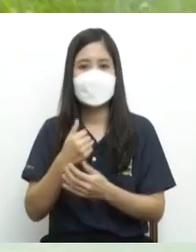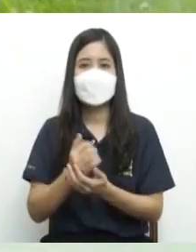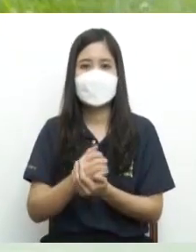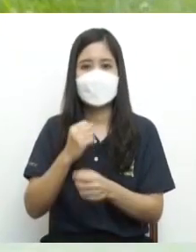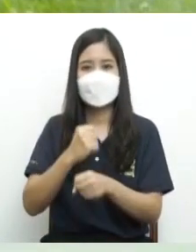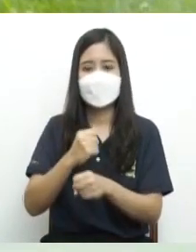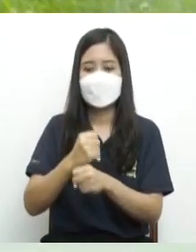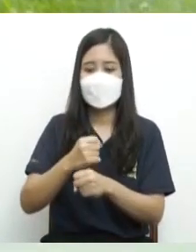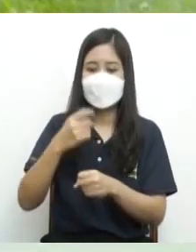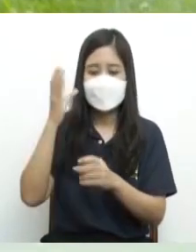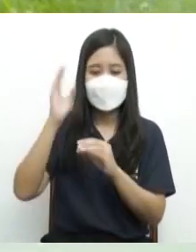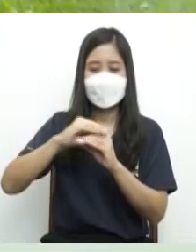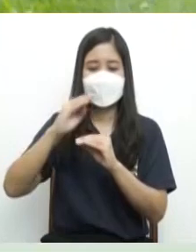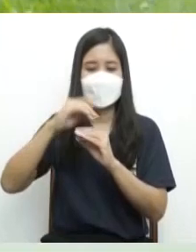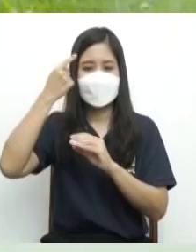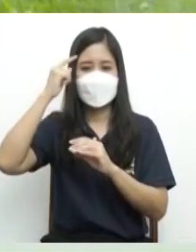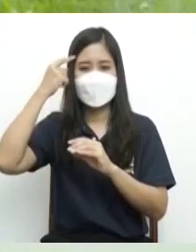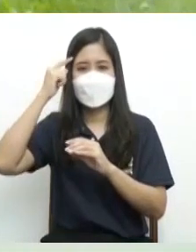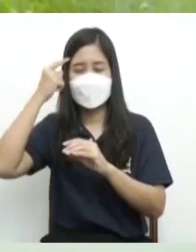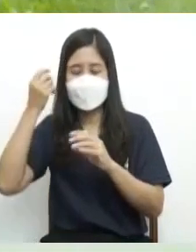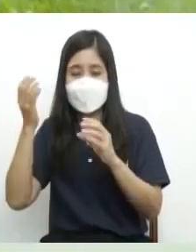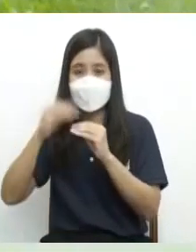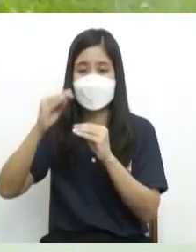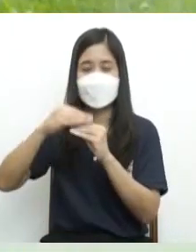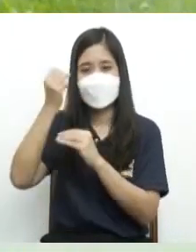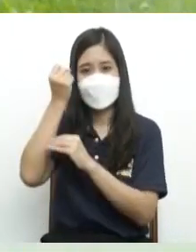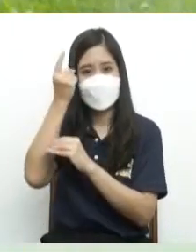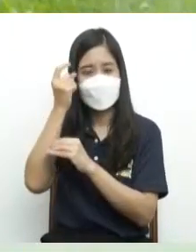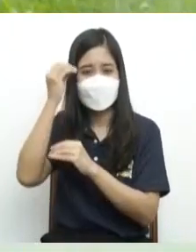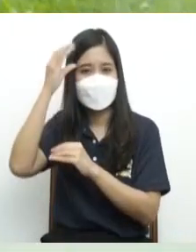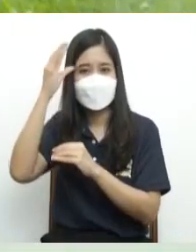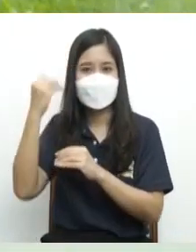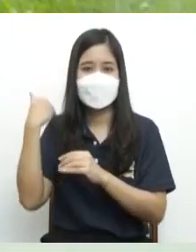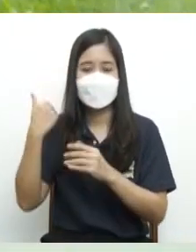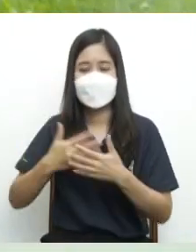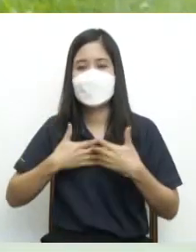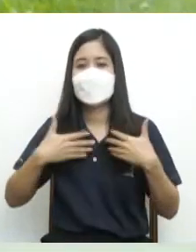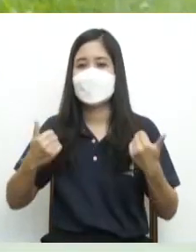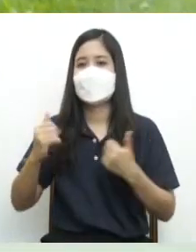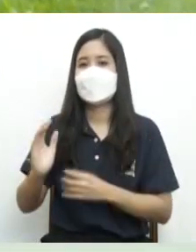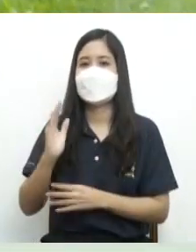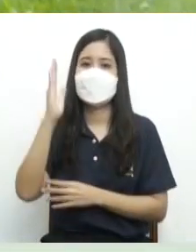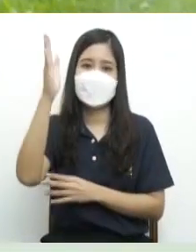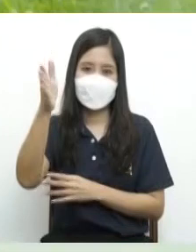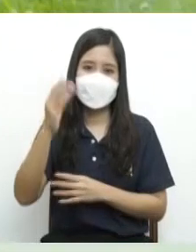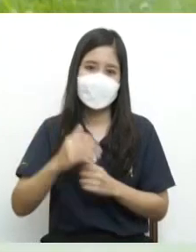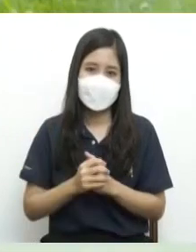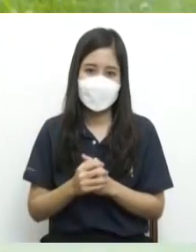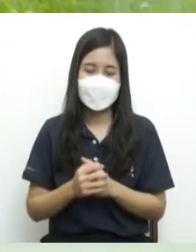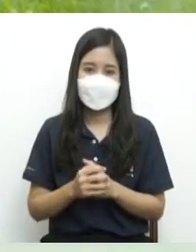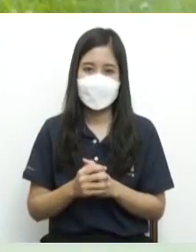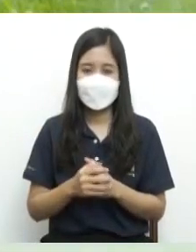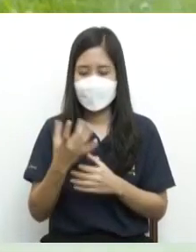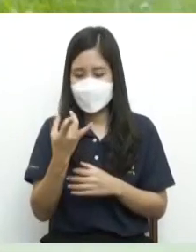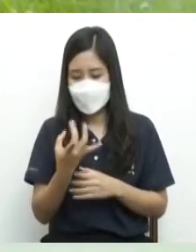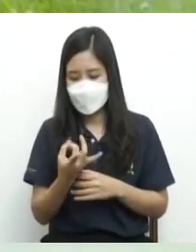จจะยังไม่รู้ไม่เข้าใจเป็นความรู้เป็นความเข้าใจแล้วก็อาจจะเป็นความสุขร่วมกันในอนาคตส่วนรายการเนี้ยอะไรที่มันเป็